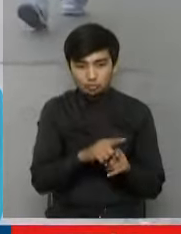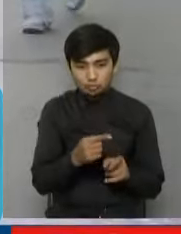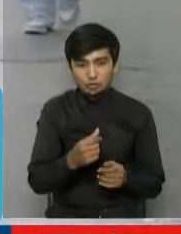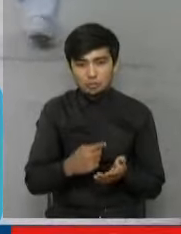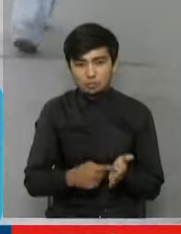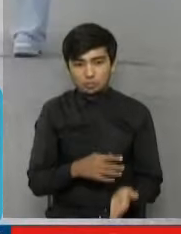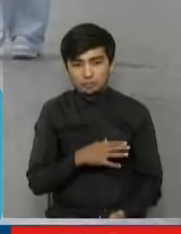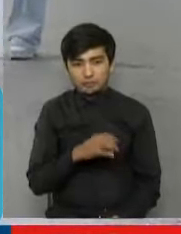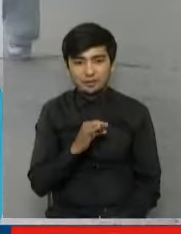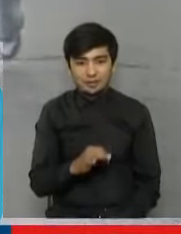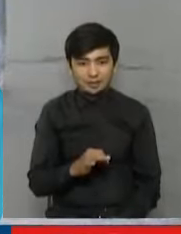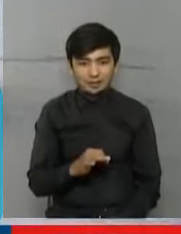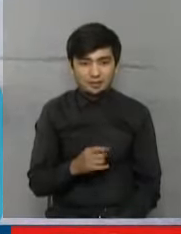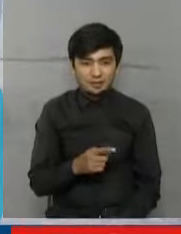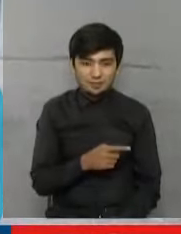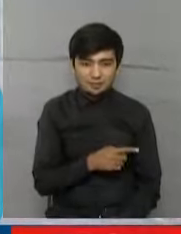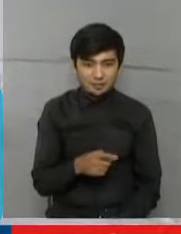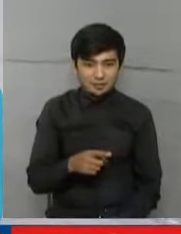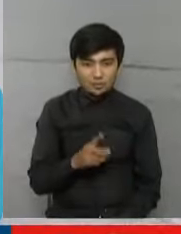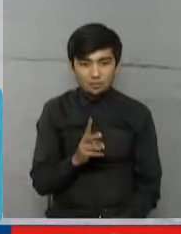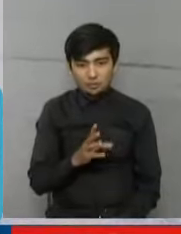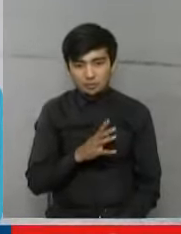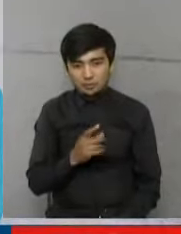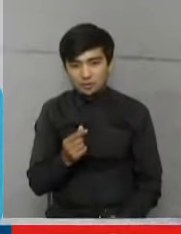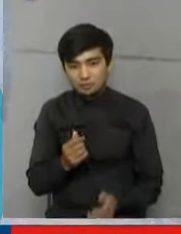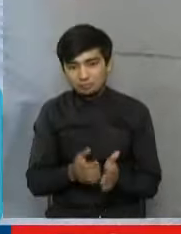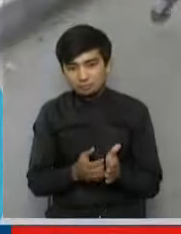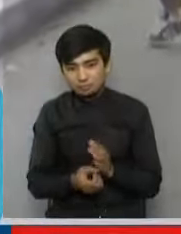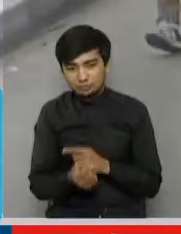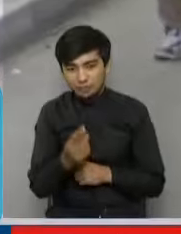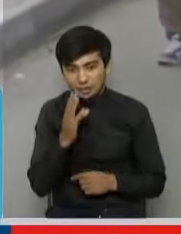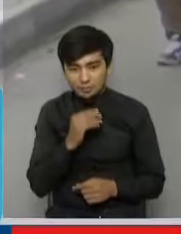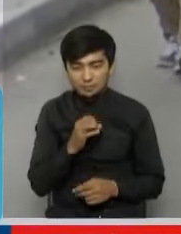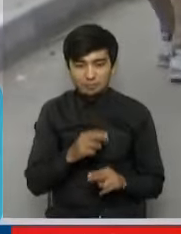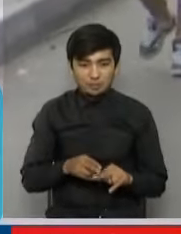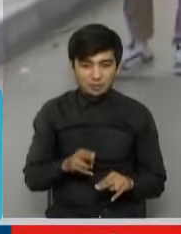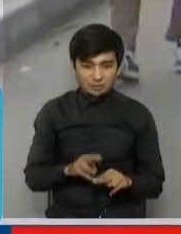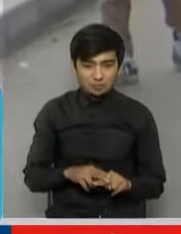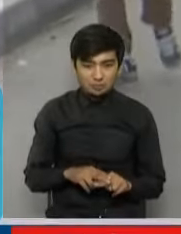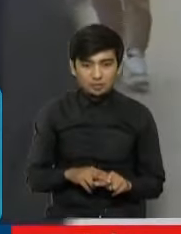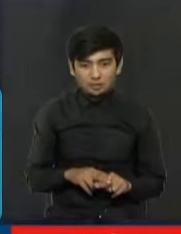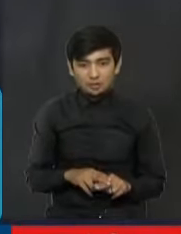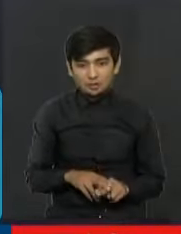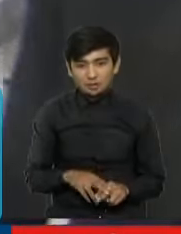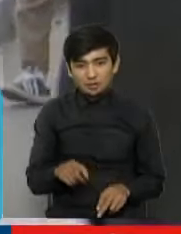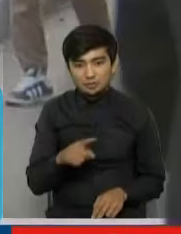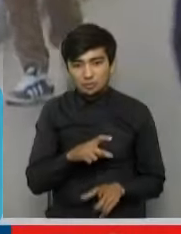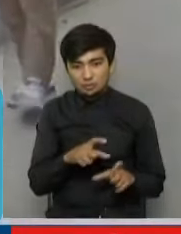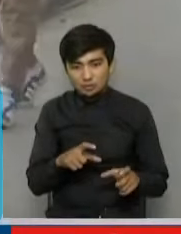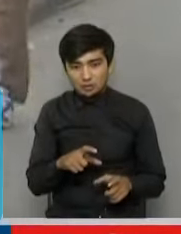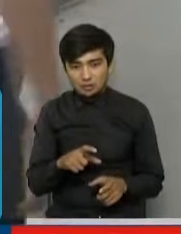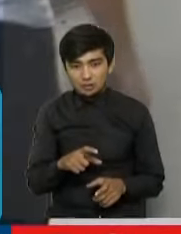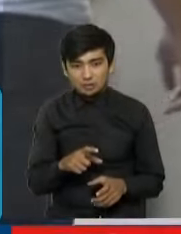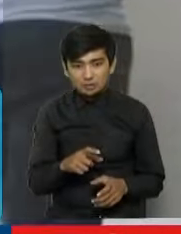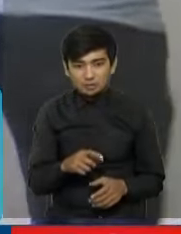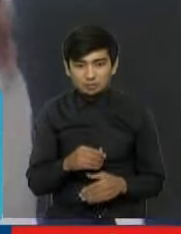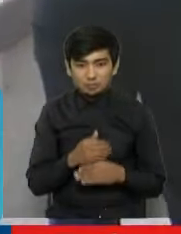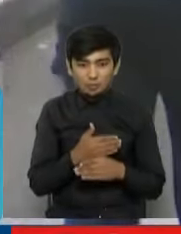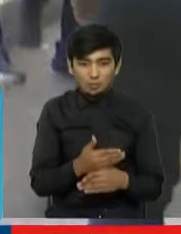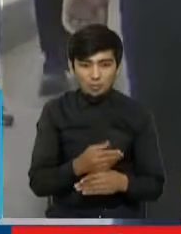И оларға кейбір кісілеріне енді ақшалар жетпеуі мүмкін ғой. Сол себепті енді ол кісілер мысалы жағдайын қамтамасыз етуге мысалы